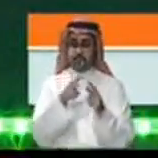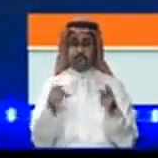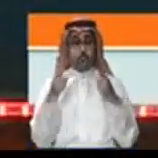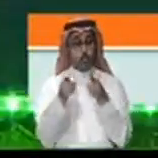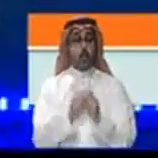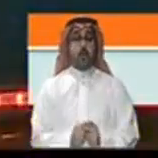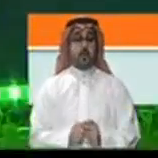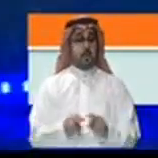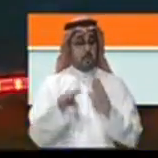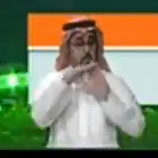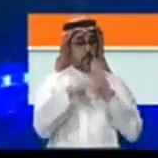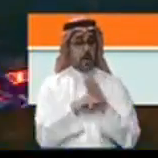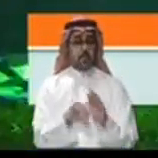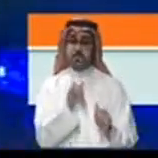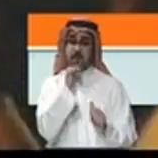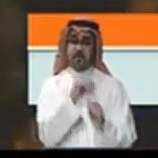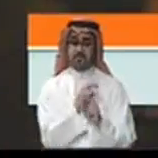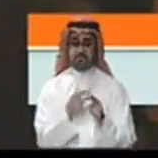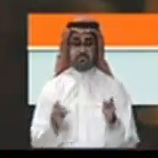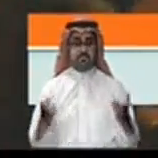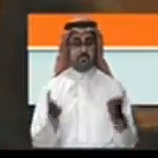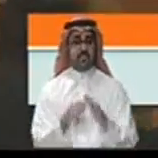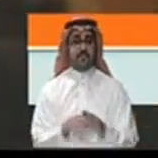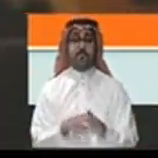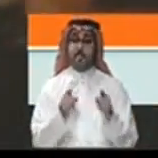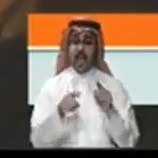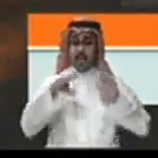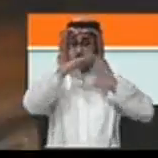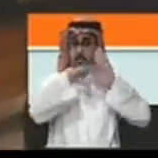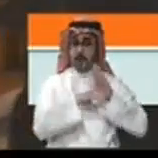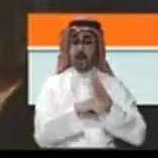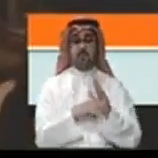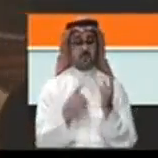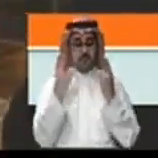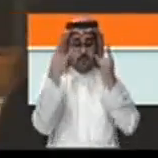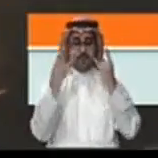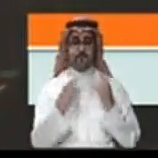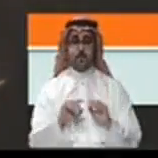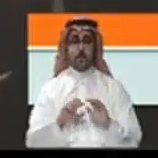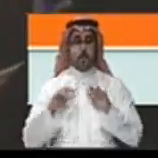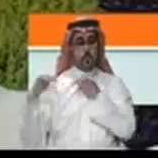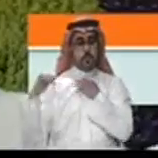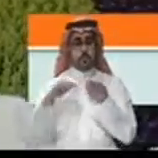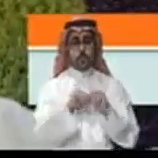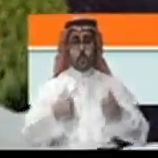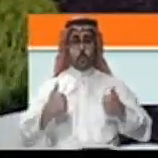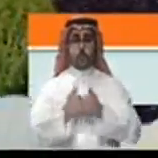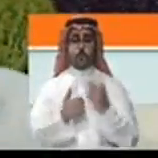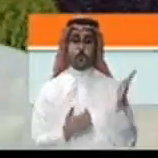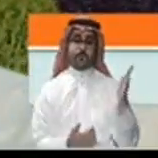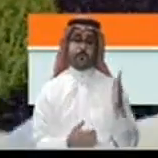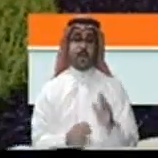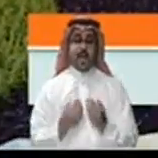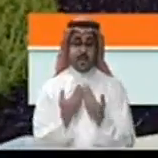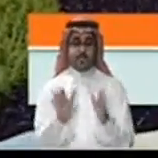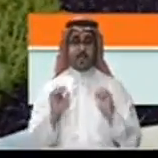من الأنشطة والفعاليات المتعددة، حيث شهد المهرجان إقبالا كبيرا من الزوار. انطلق مهرجان